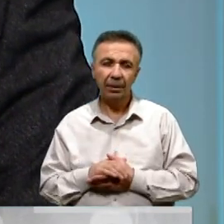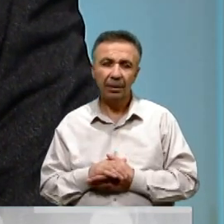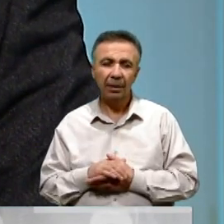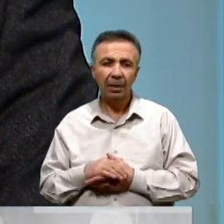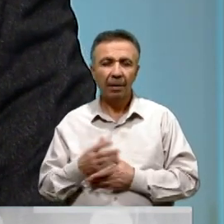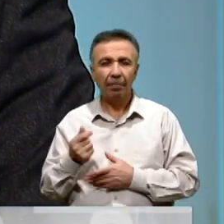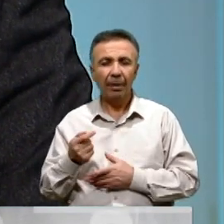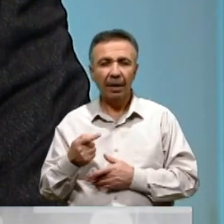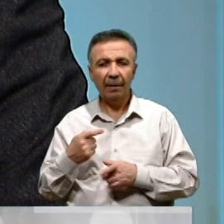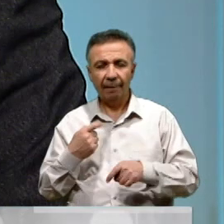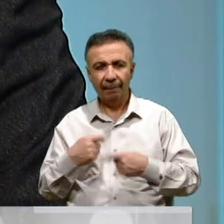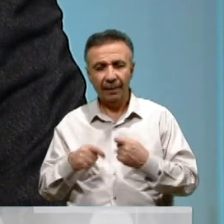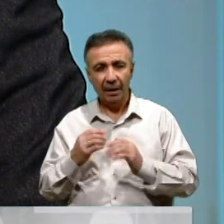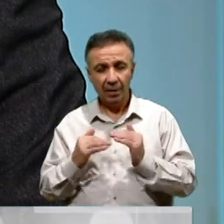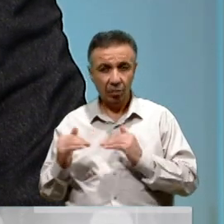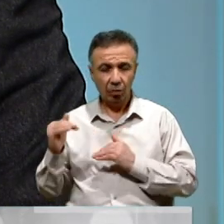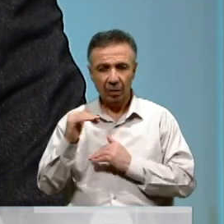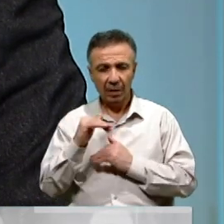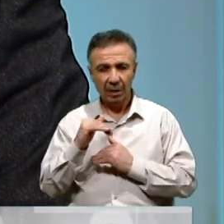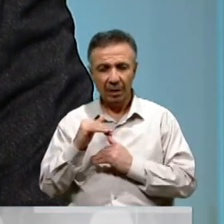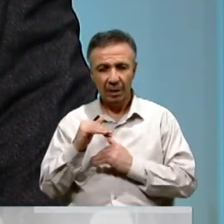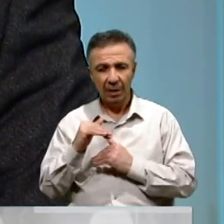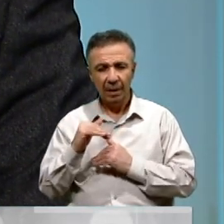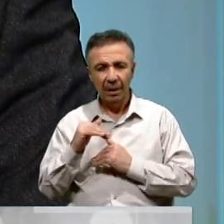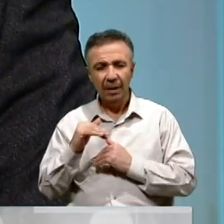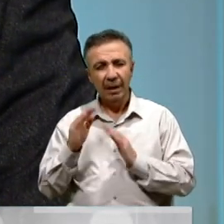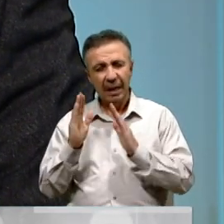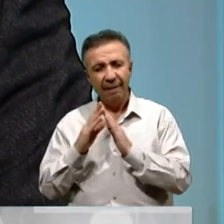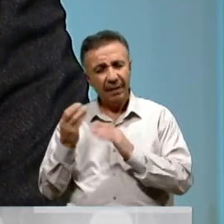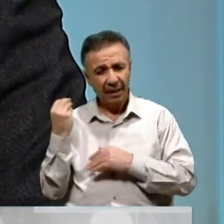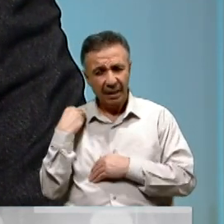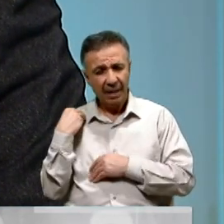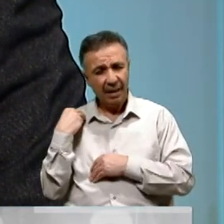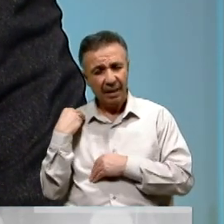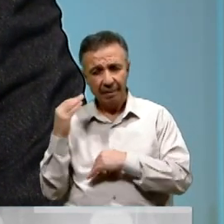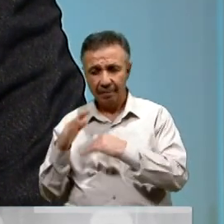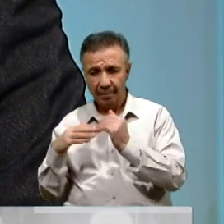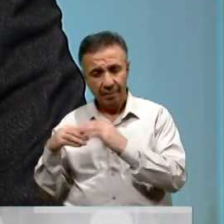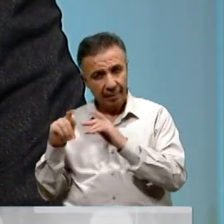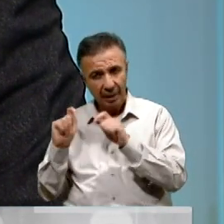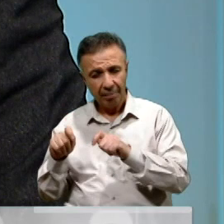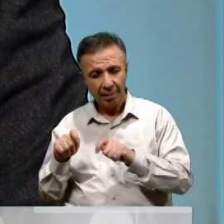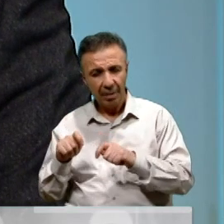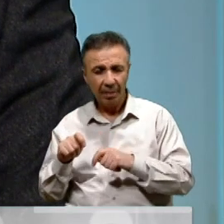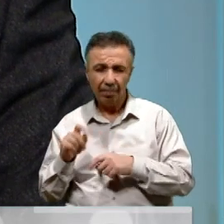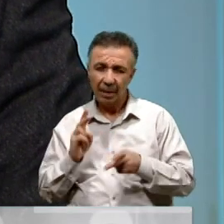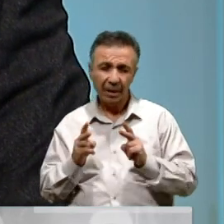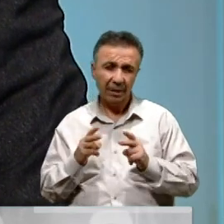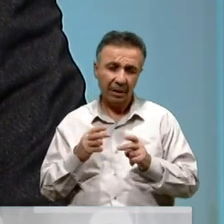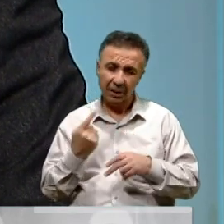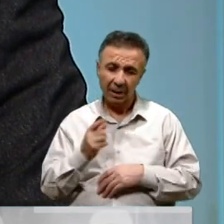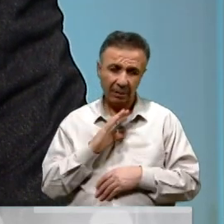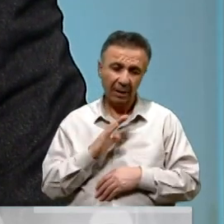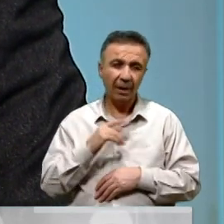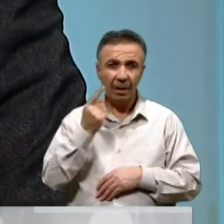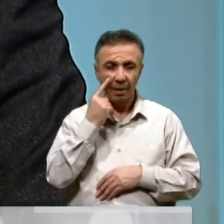kuruluşlar aracılığıyla efendim kentsel dönüşümünü sağlar. Bir de bazı durumlar vardır ki